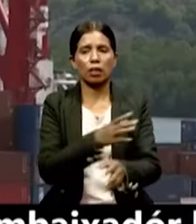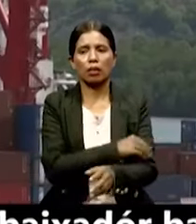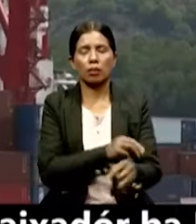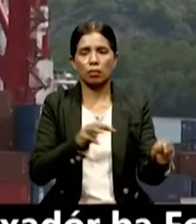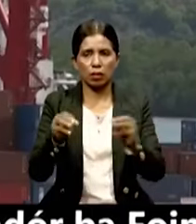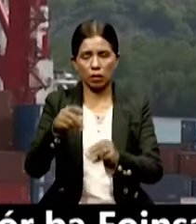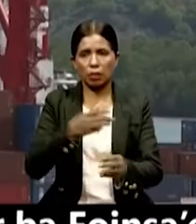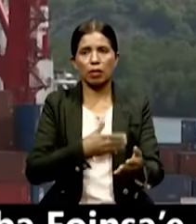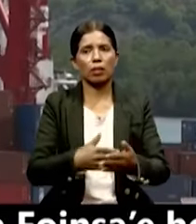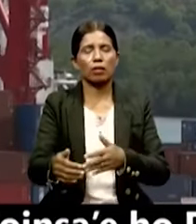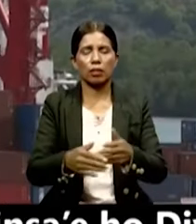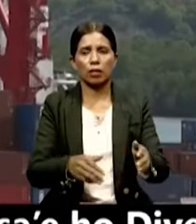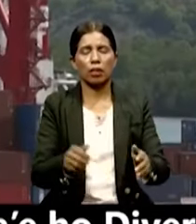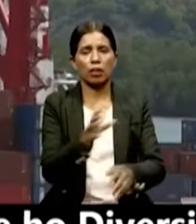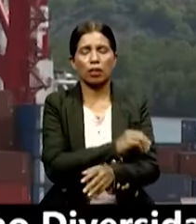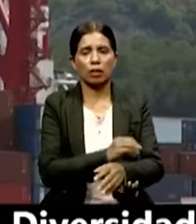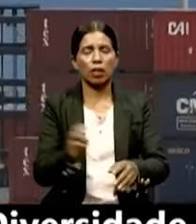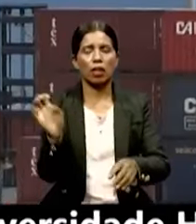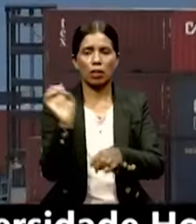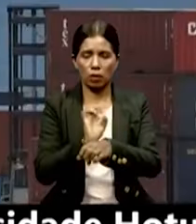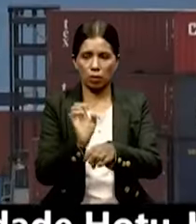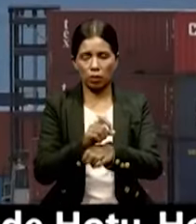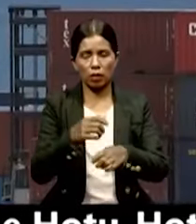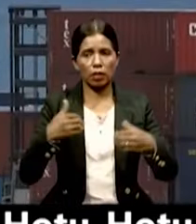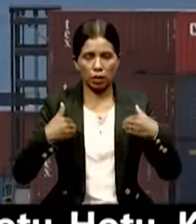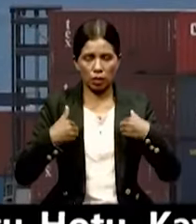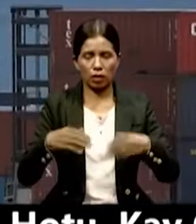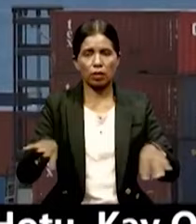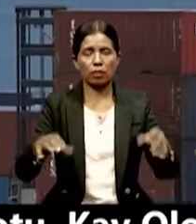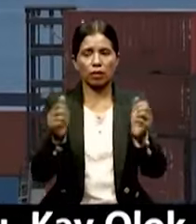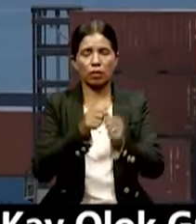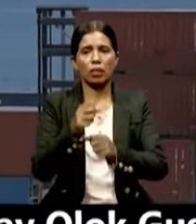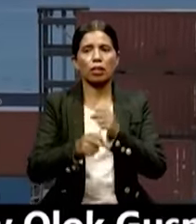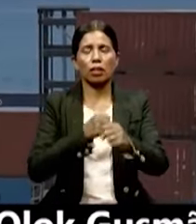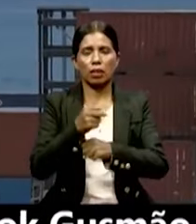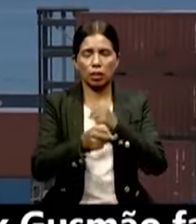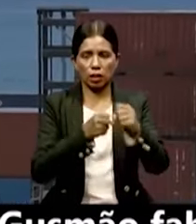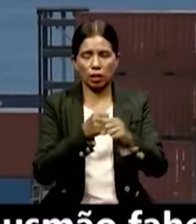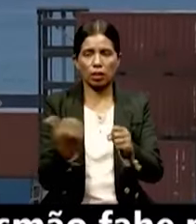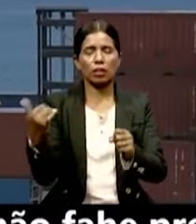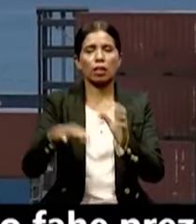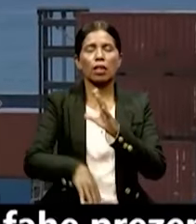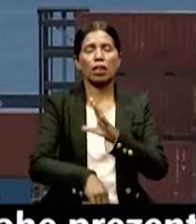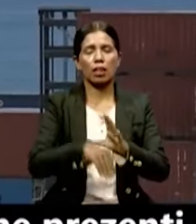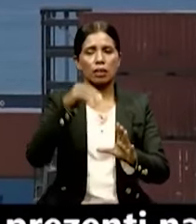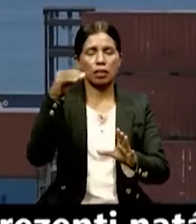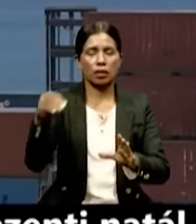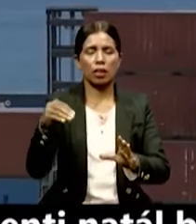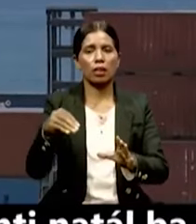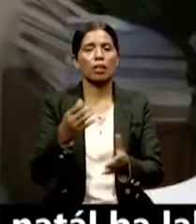mudansa depende ba analisa ekonomika tamba ia ona kontrato kata karatina sir tenki hasai kustu